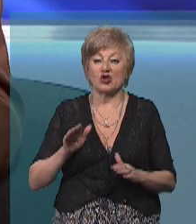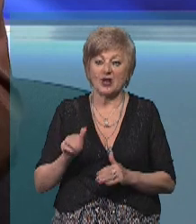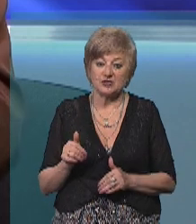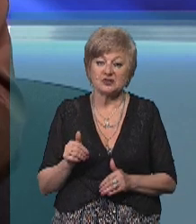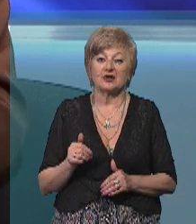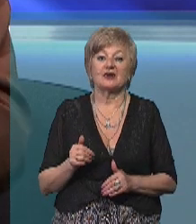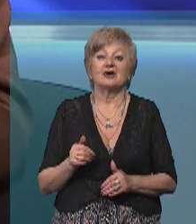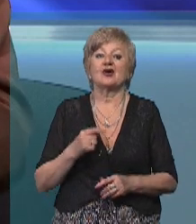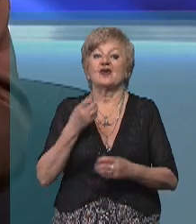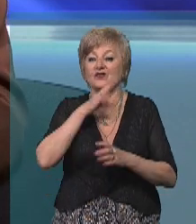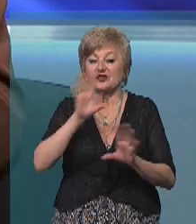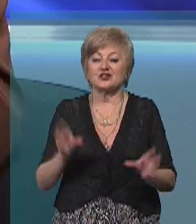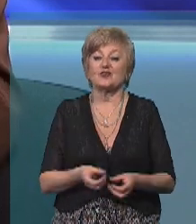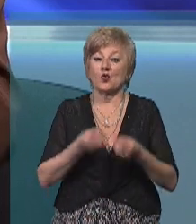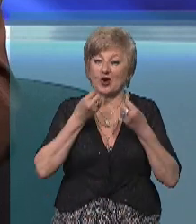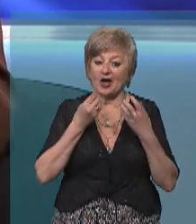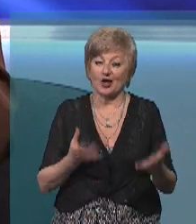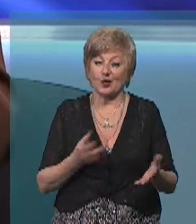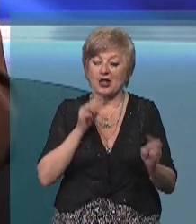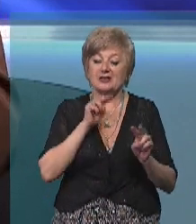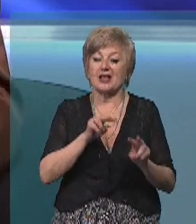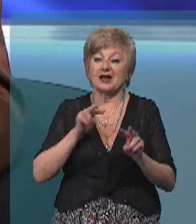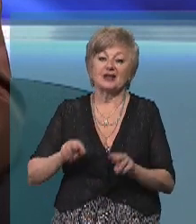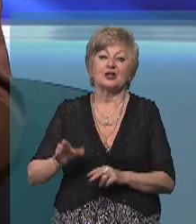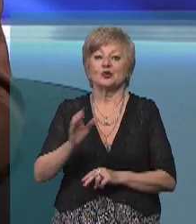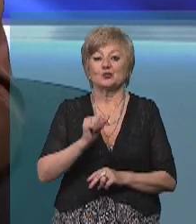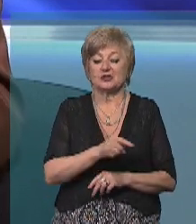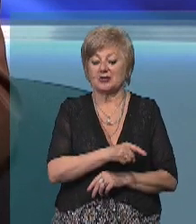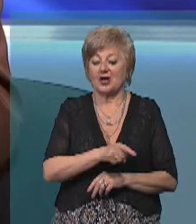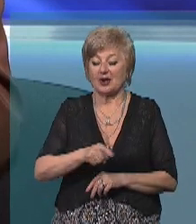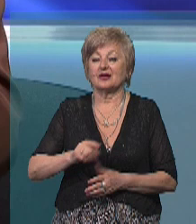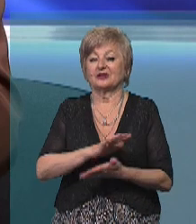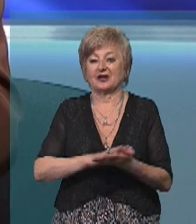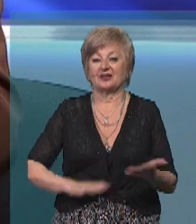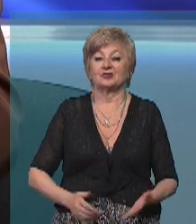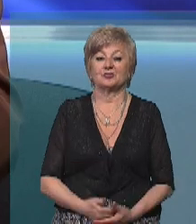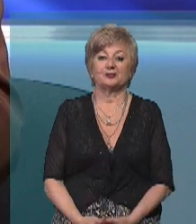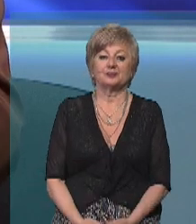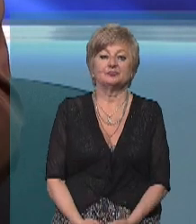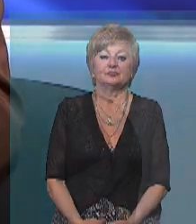прощаюсь. На все добре. Слідкуємо за перебігом подальших подій.